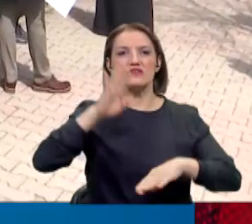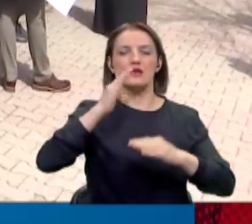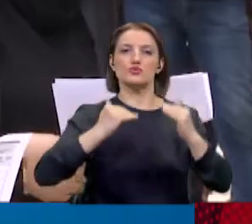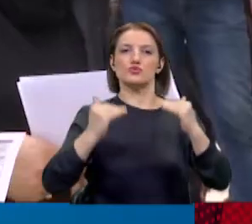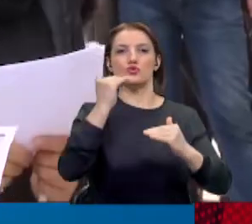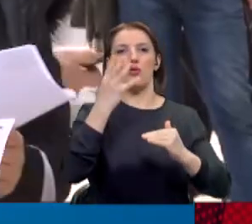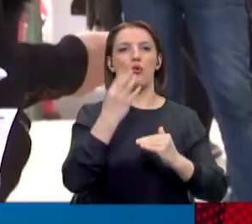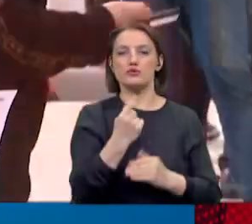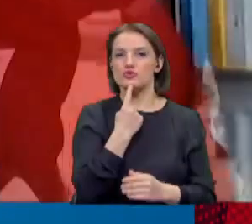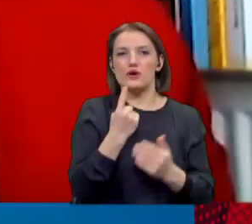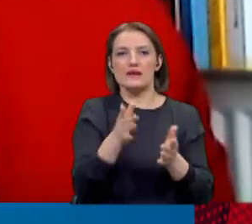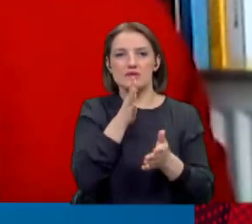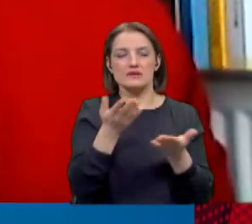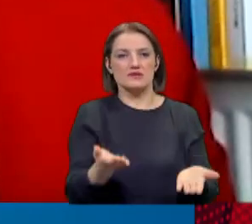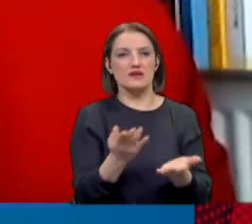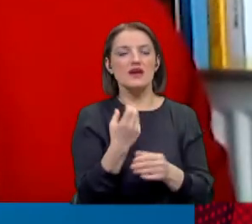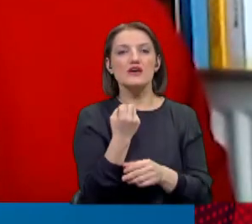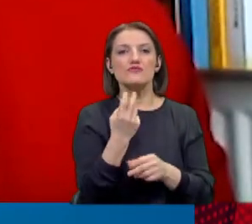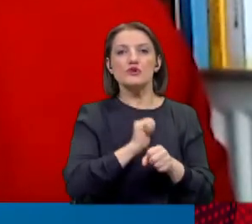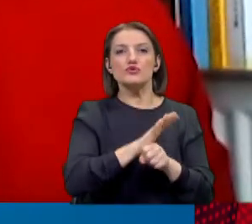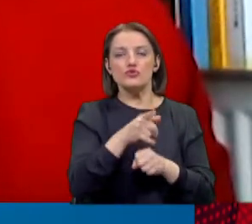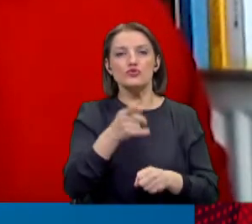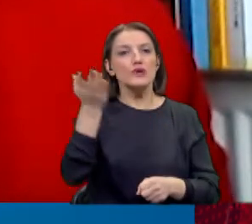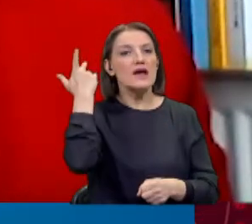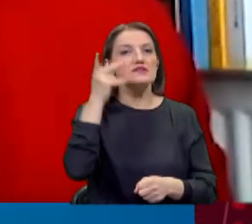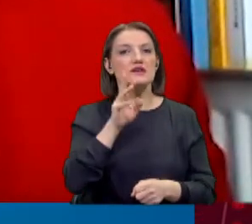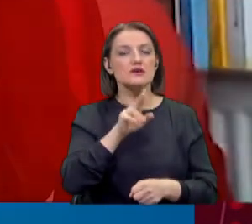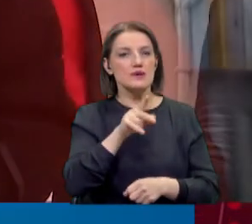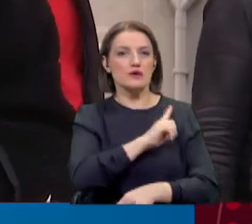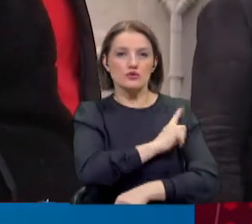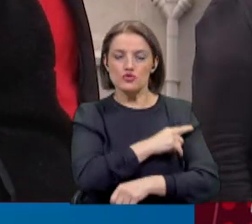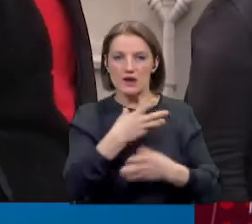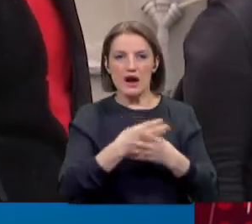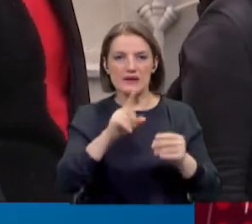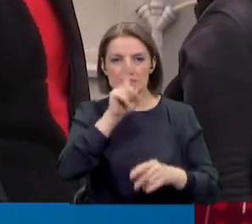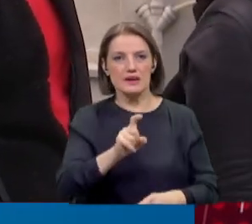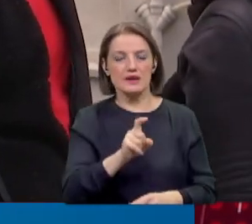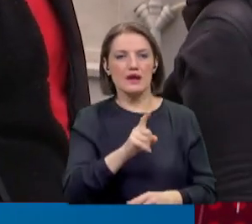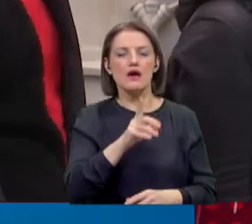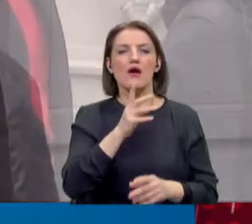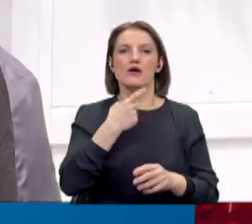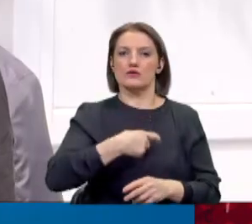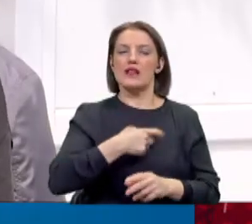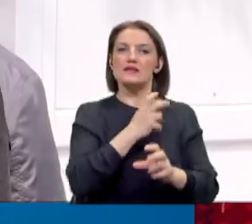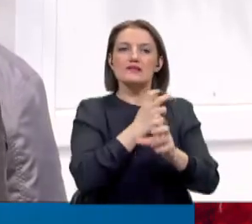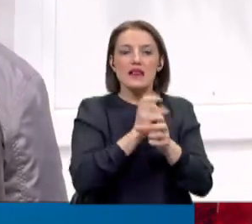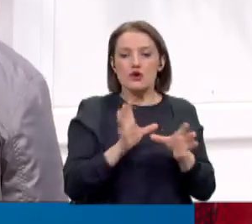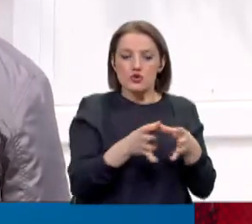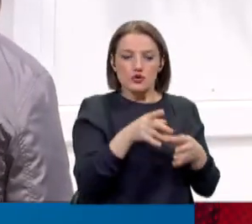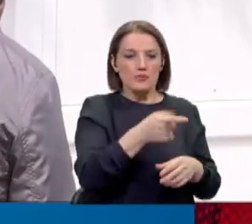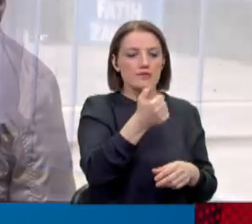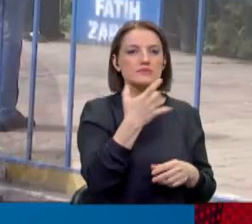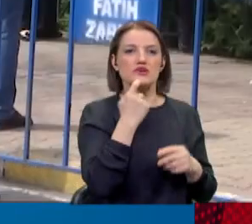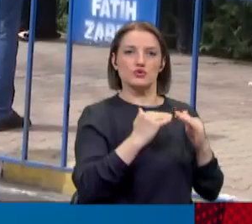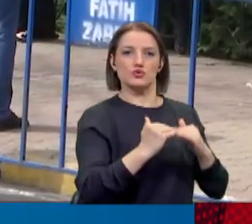olduğunu söyleyebiliriz gerçekten eski gücünü kaybetti mi özellikle risk grupları için geçerli değil yani